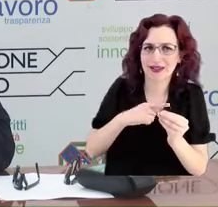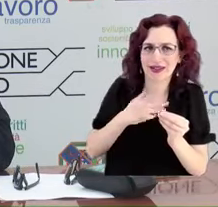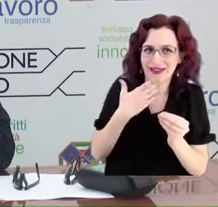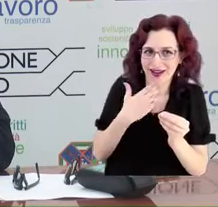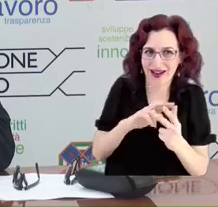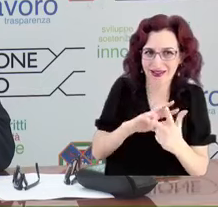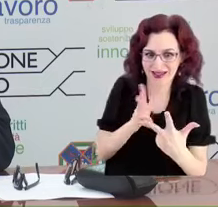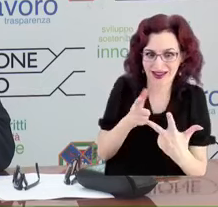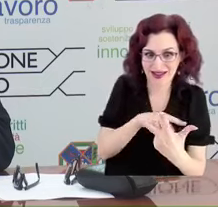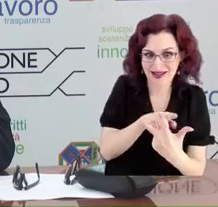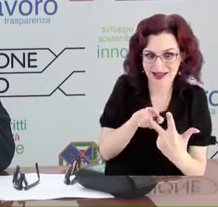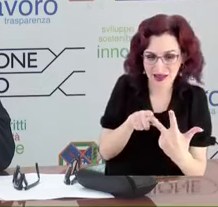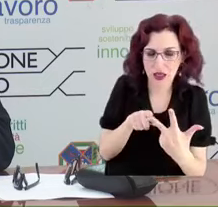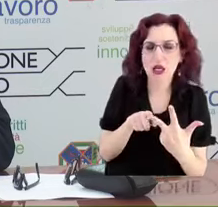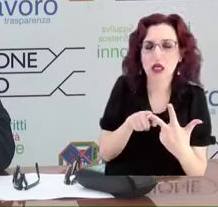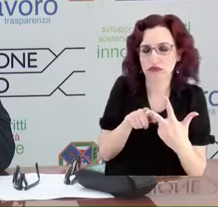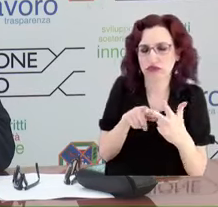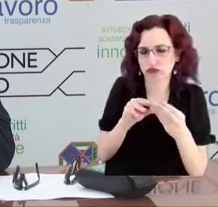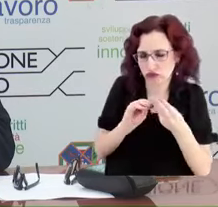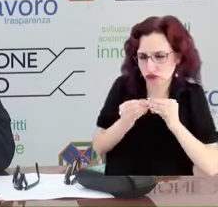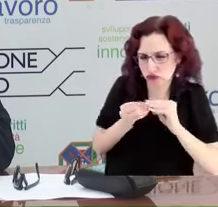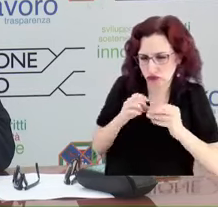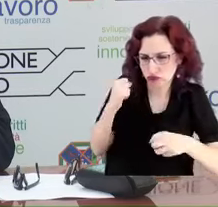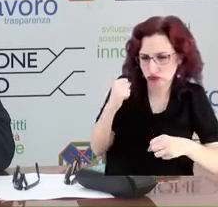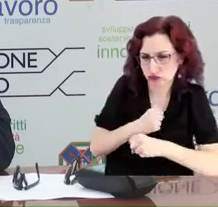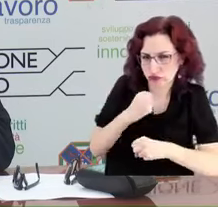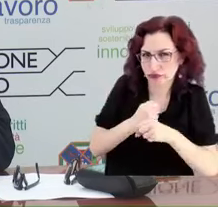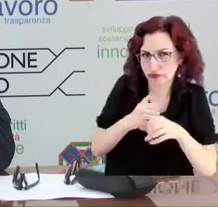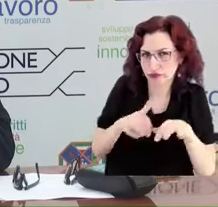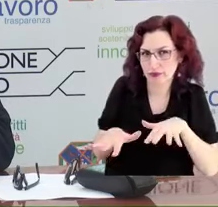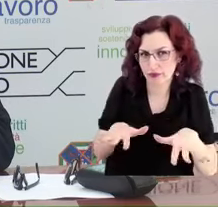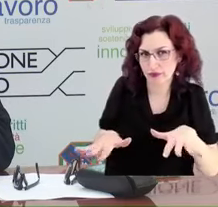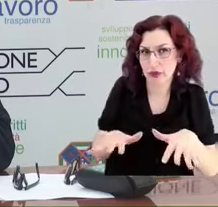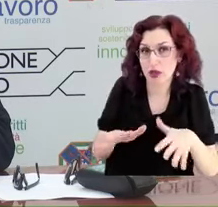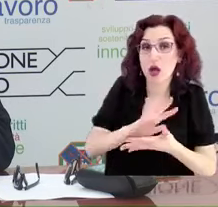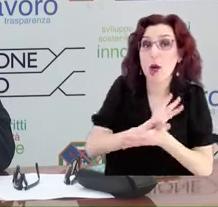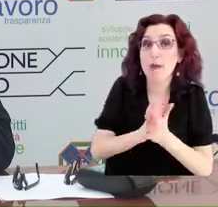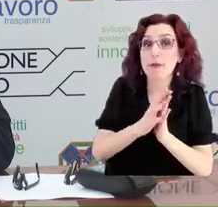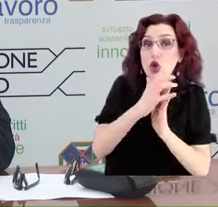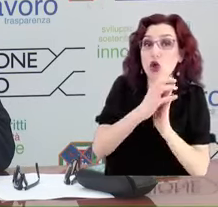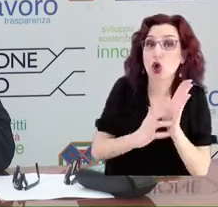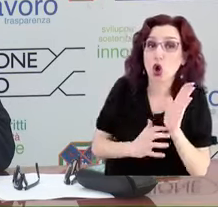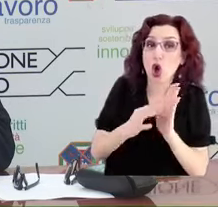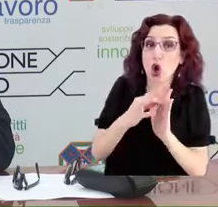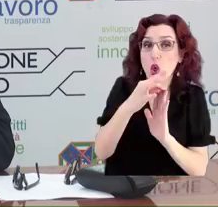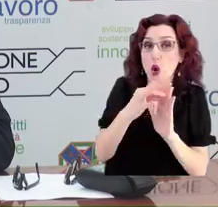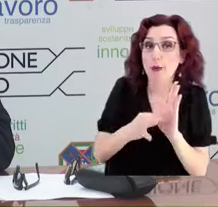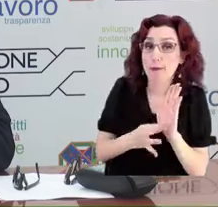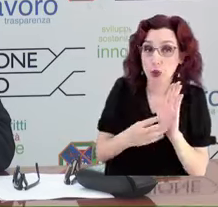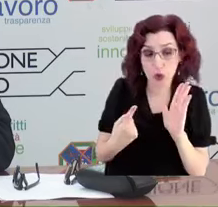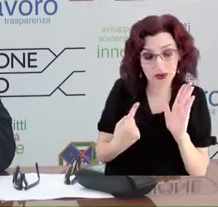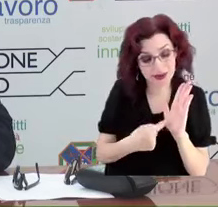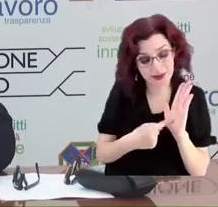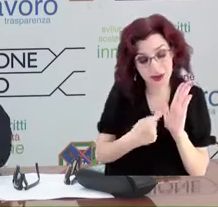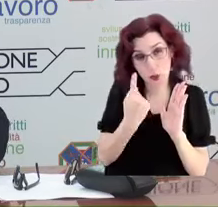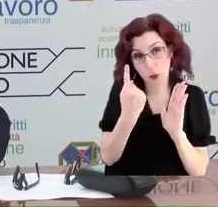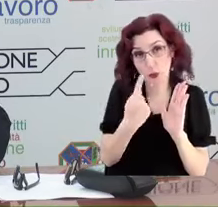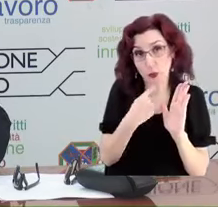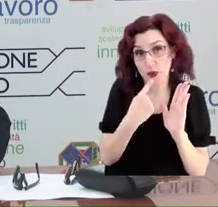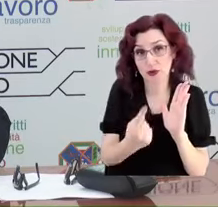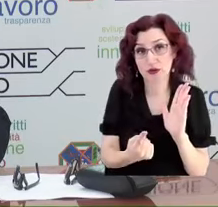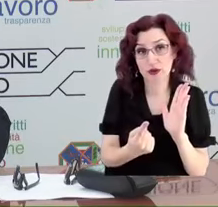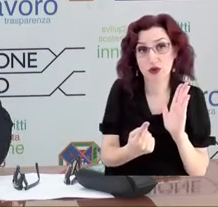ecco perché in questo in uno dei punti del protocollo noi l'abbiamo definito una